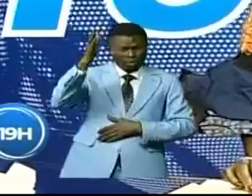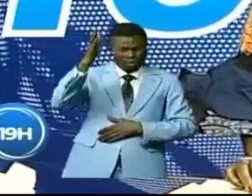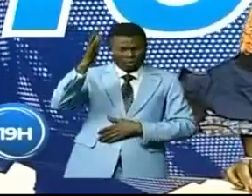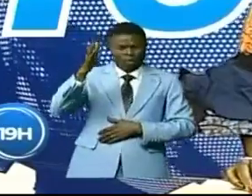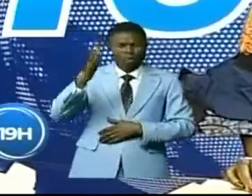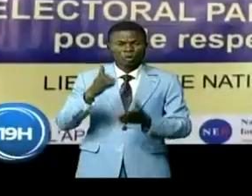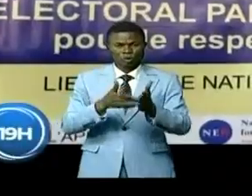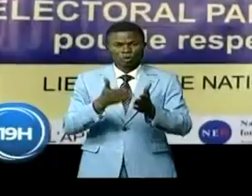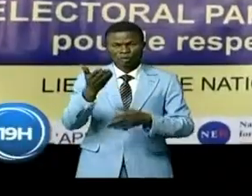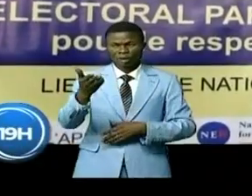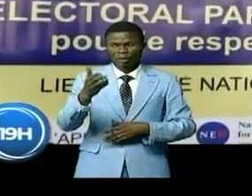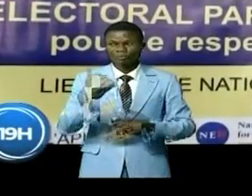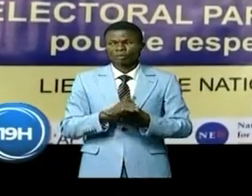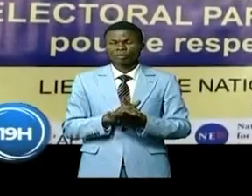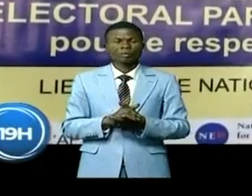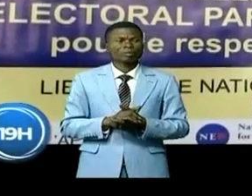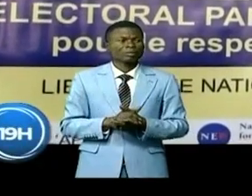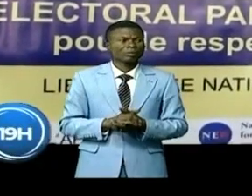RDC.